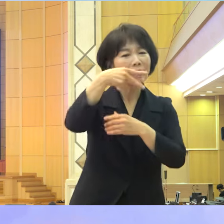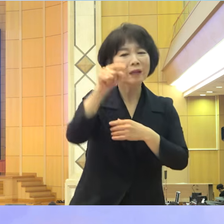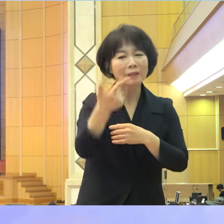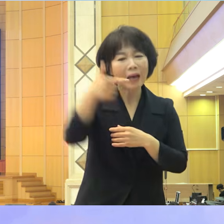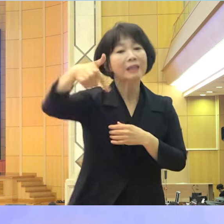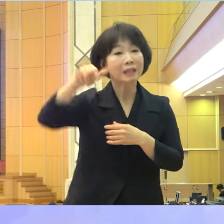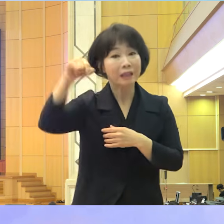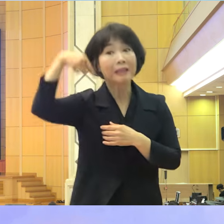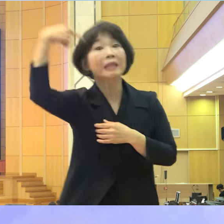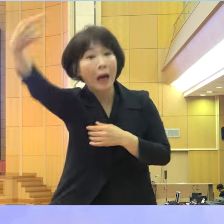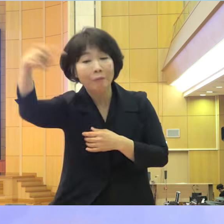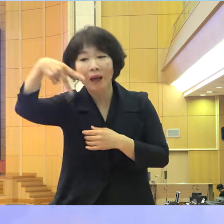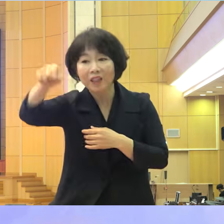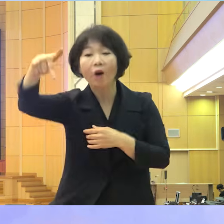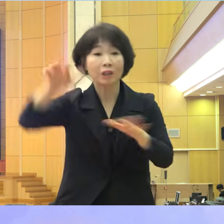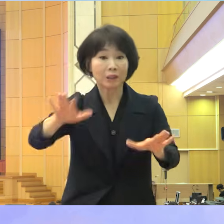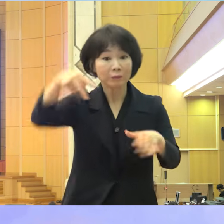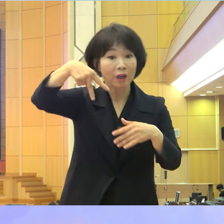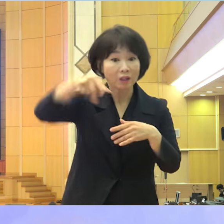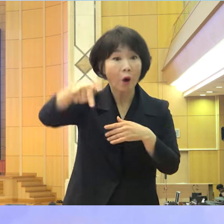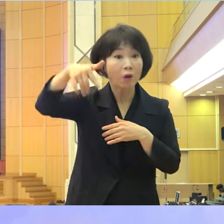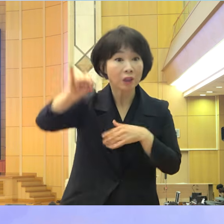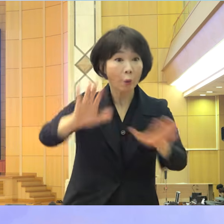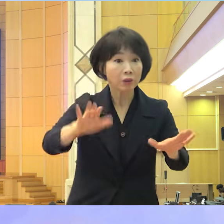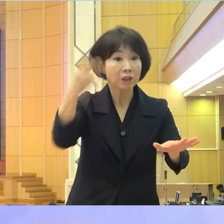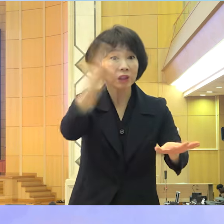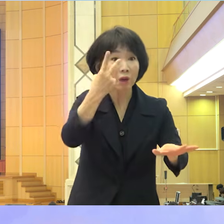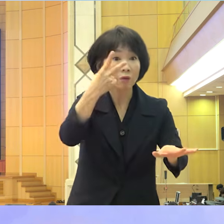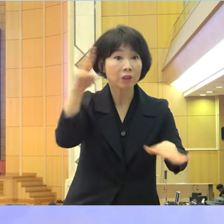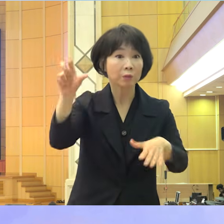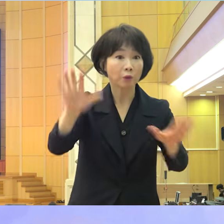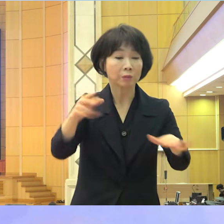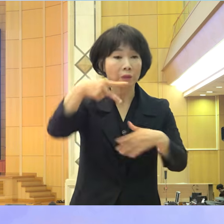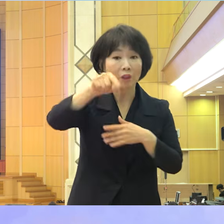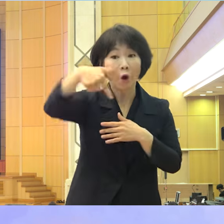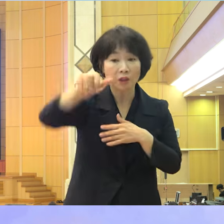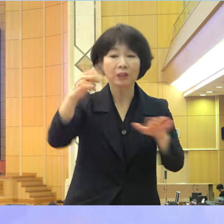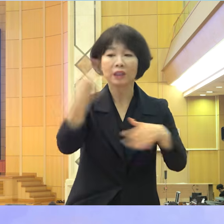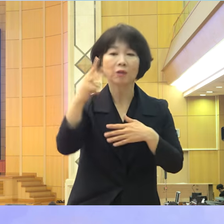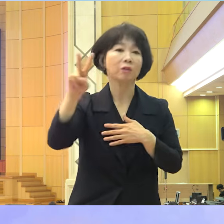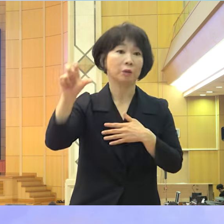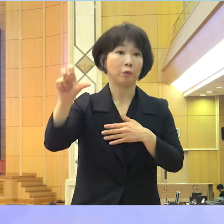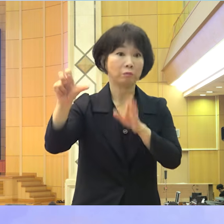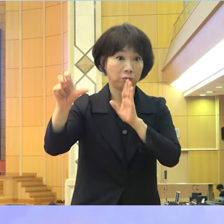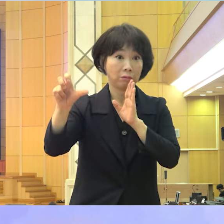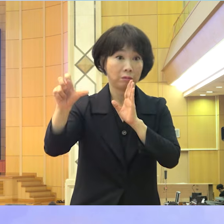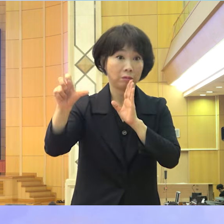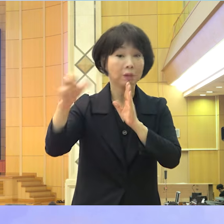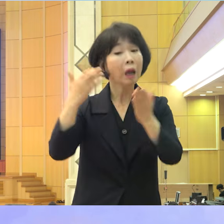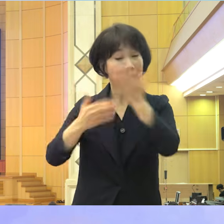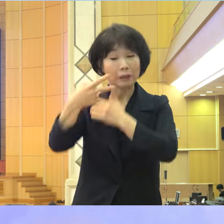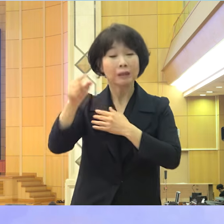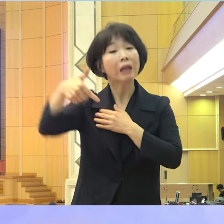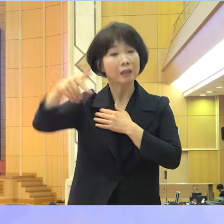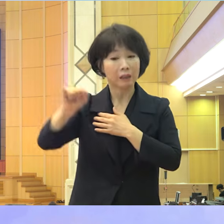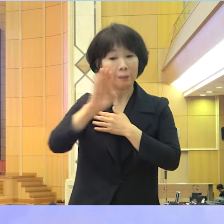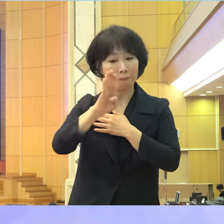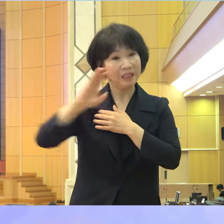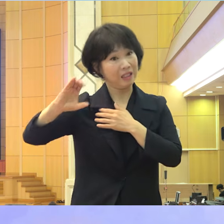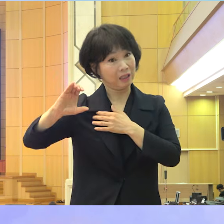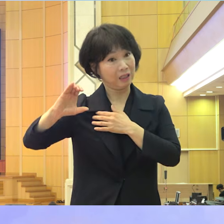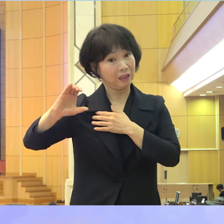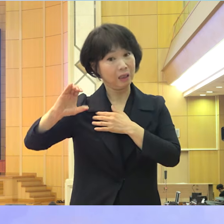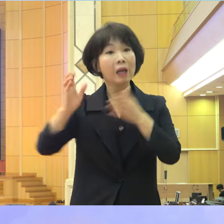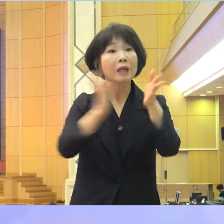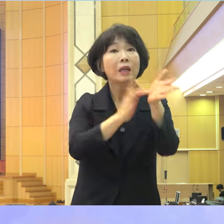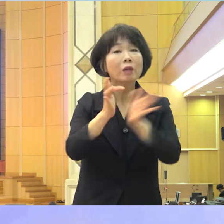서기. 지금 서기 몇 년도죠? 2025년 됐잖아. 단기. 그 다음에 서기. 그렇지. BC.